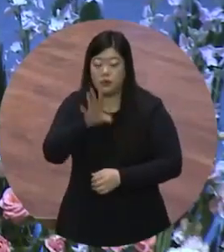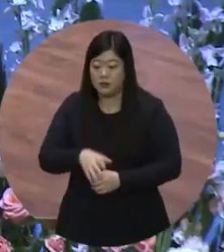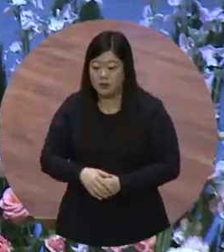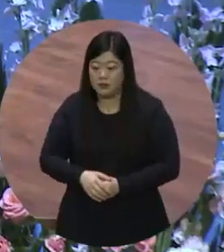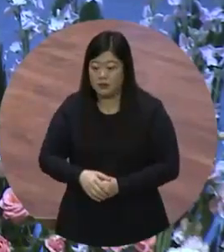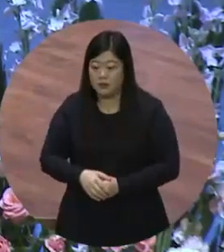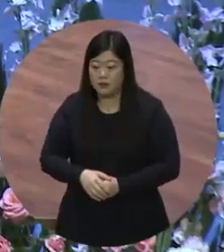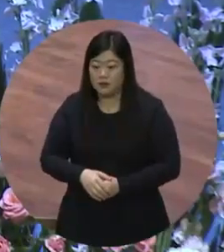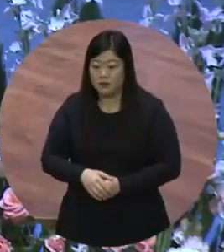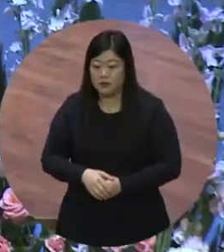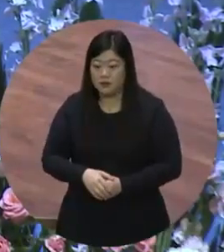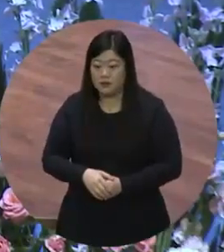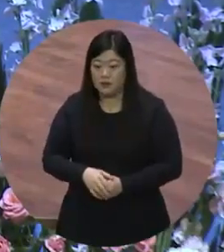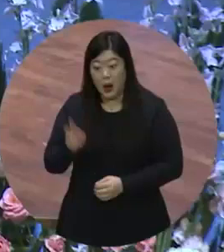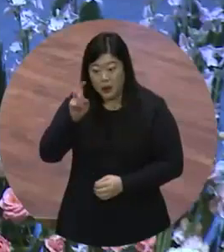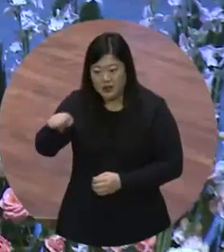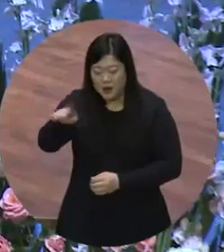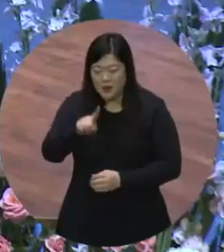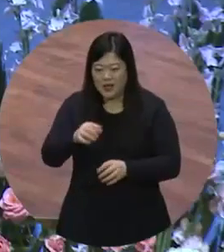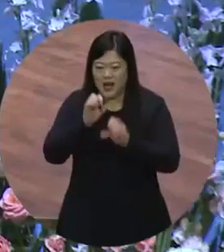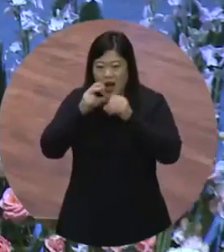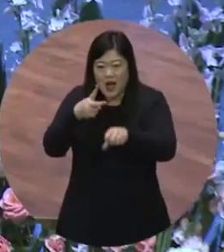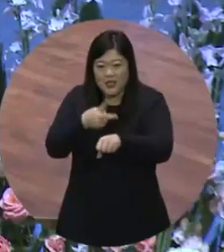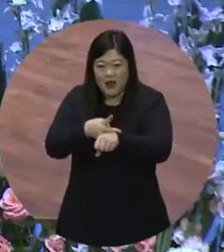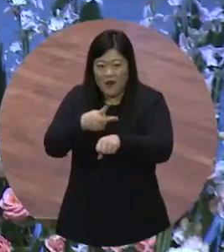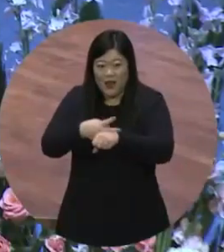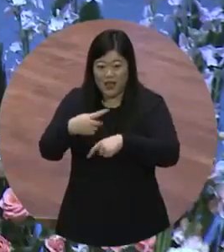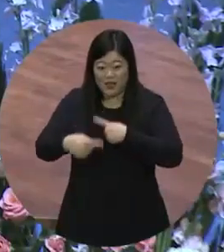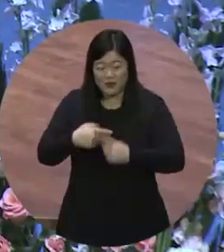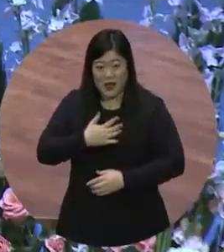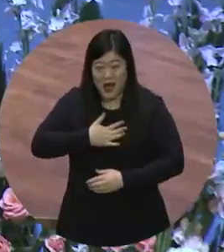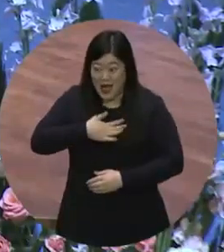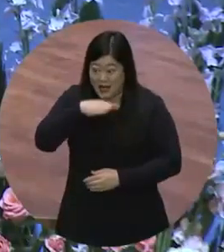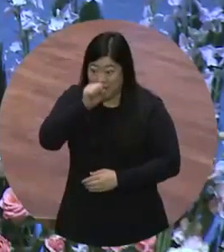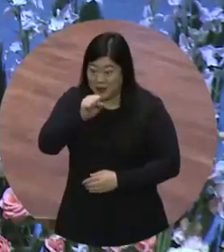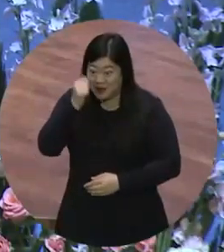막 짤짤하면서 막 기분이 좋습니까?